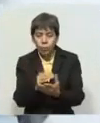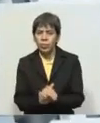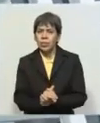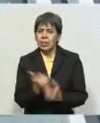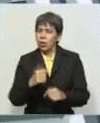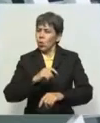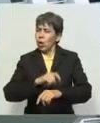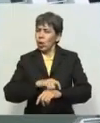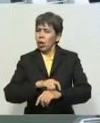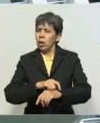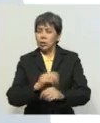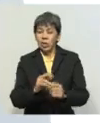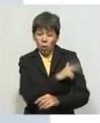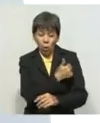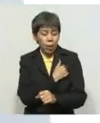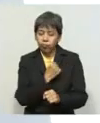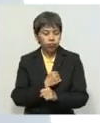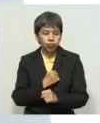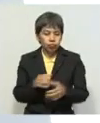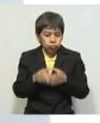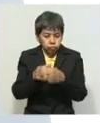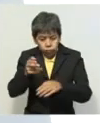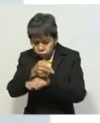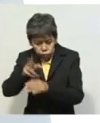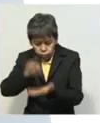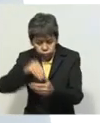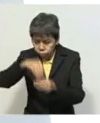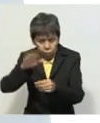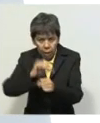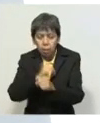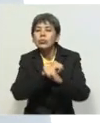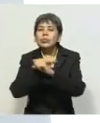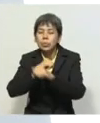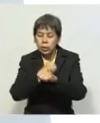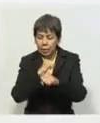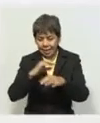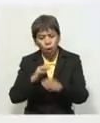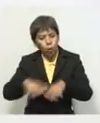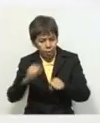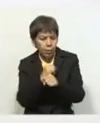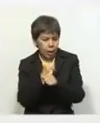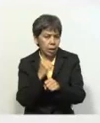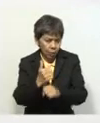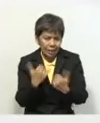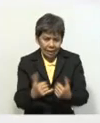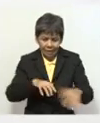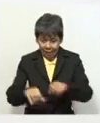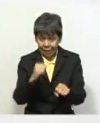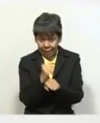ากตั้งแต่โรงพยาบาลนะครับก็ไม่อนุญาตให้เข้าไปถ่ายภาพภายในอาคารนะครับเพื่อความสะดวกในการปฏิบัติงานของเจ้าหน้าที่